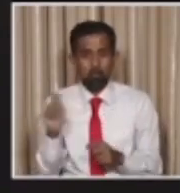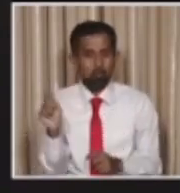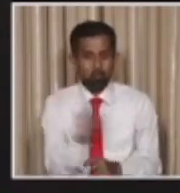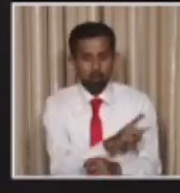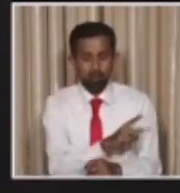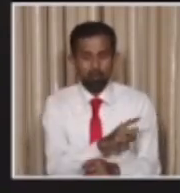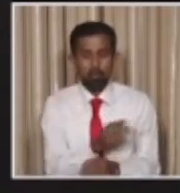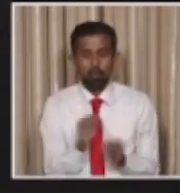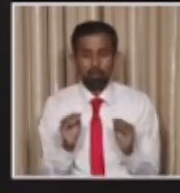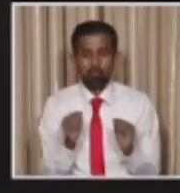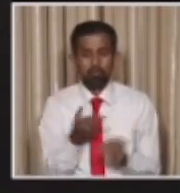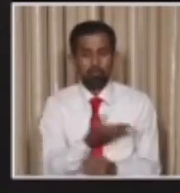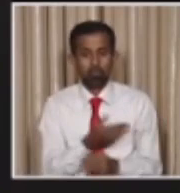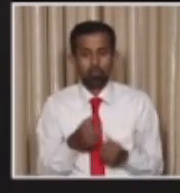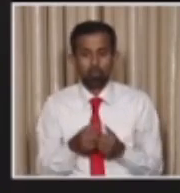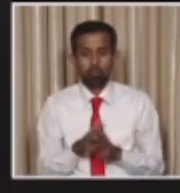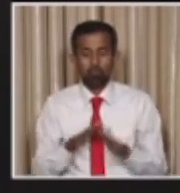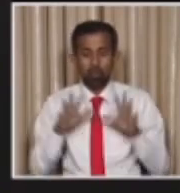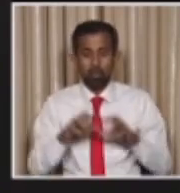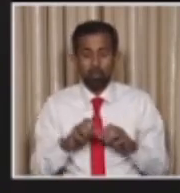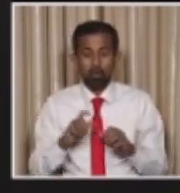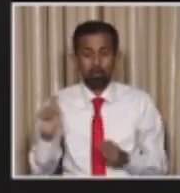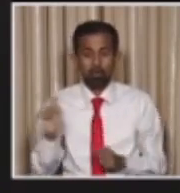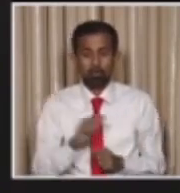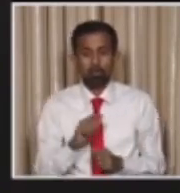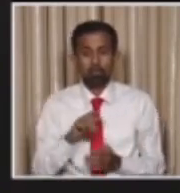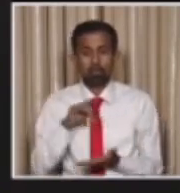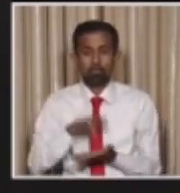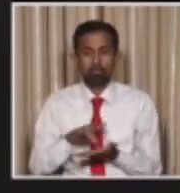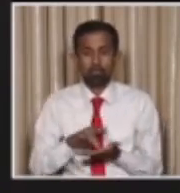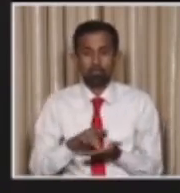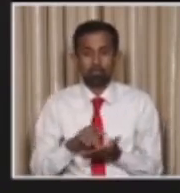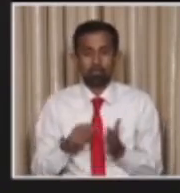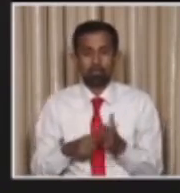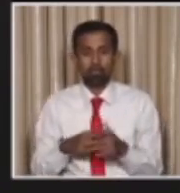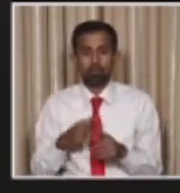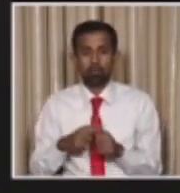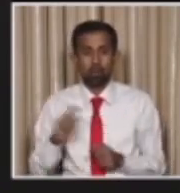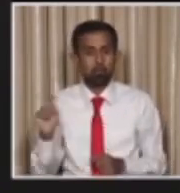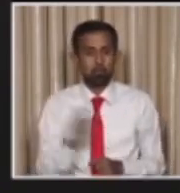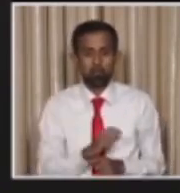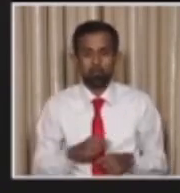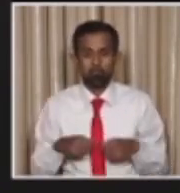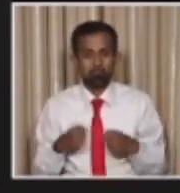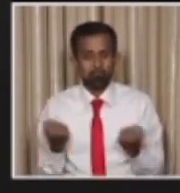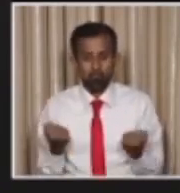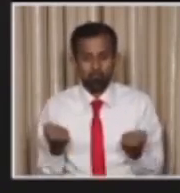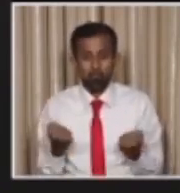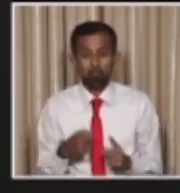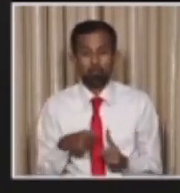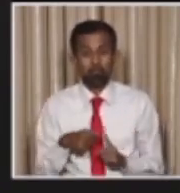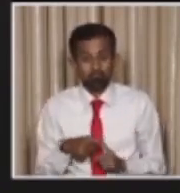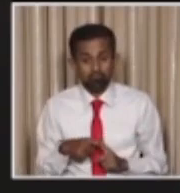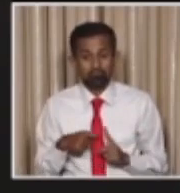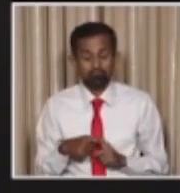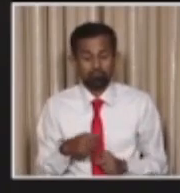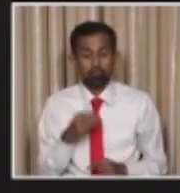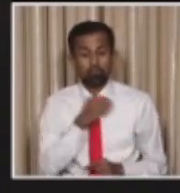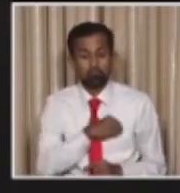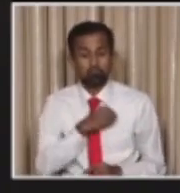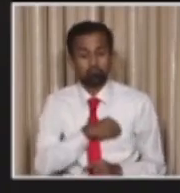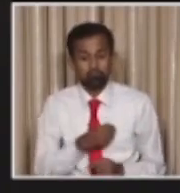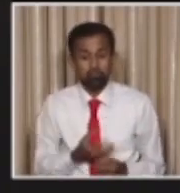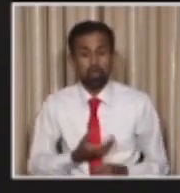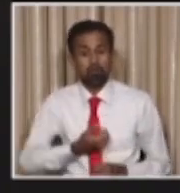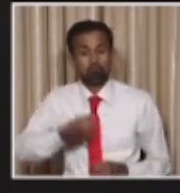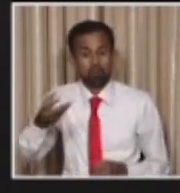කරගන්නවා. නමුත් මේ තමන්ට අය කරගන්න තියෙන ස්ථාන වලින් ඒ අවශ්‍ය බදු ප්‍රමාණය අය කරගන්නේ නැතුව කෝටි ගණන් හම්බ කරන්න අවස්ථාව